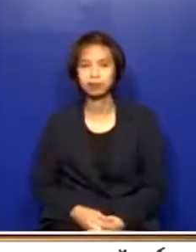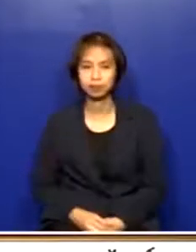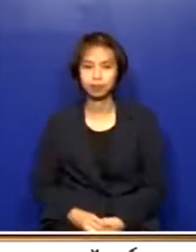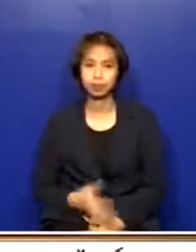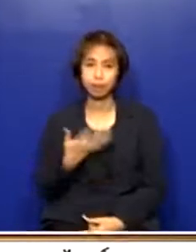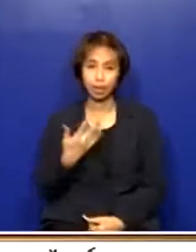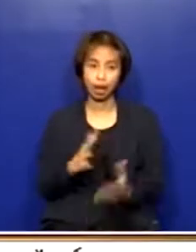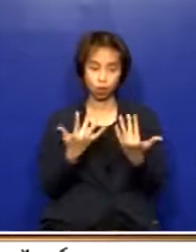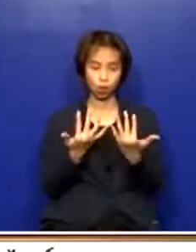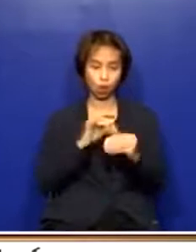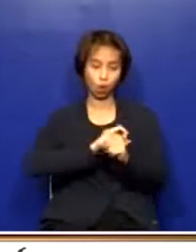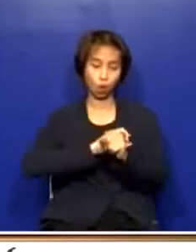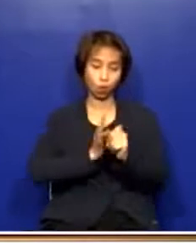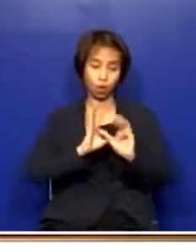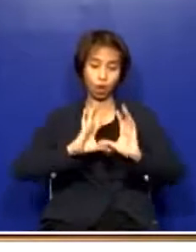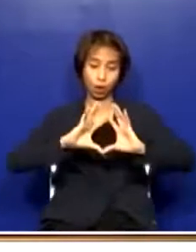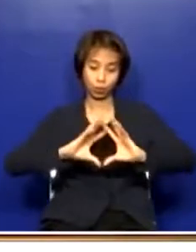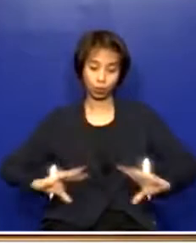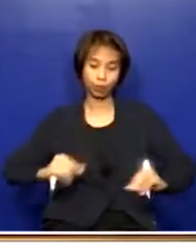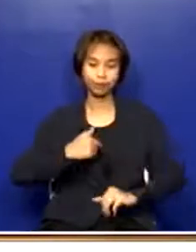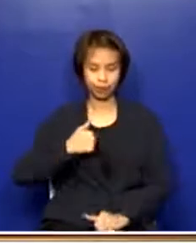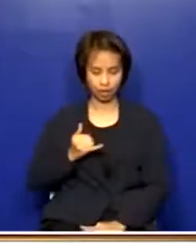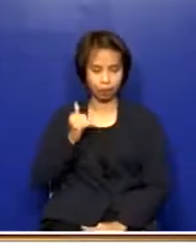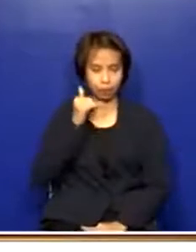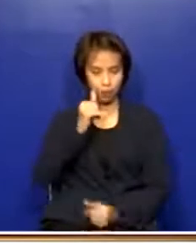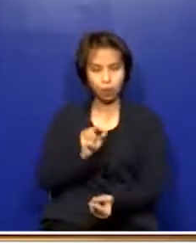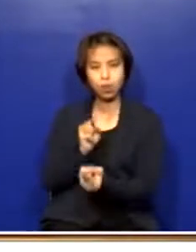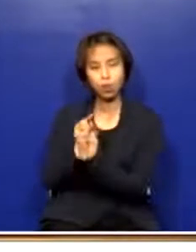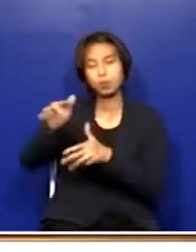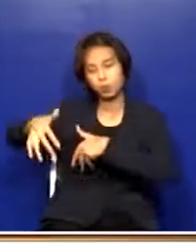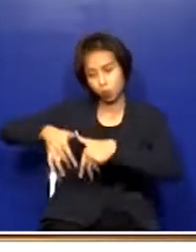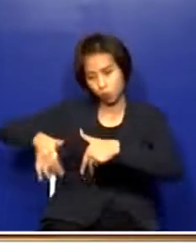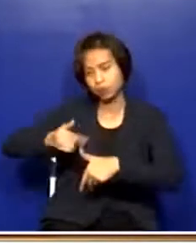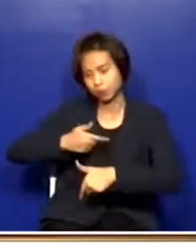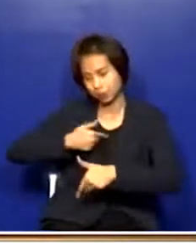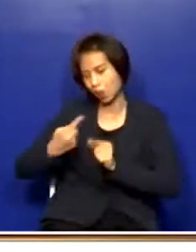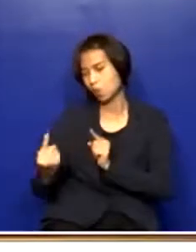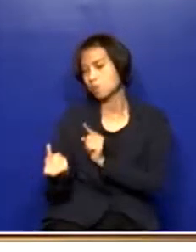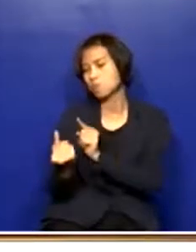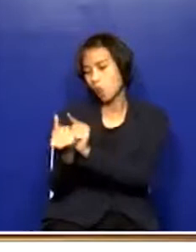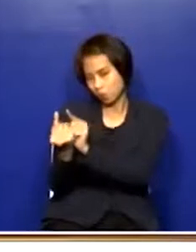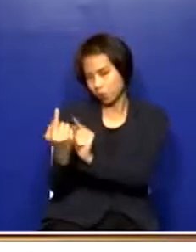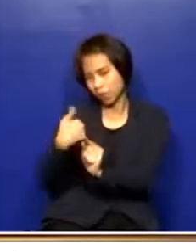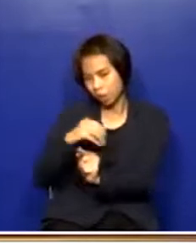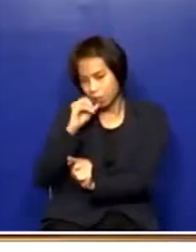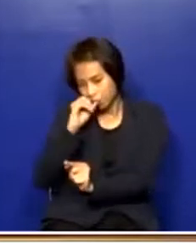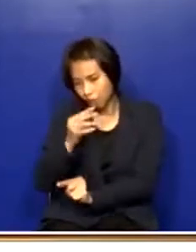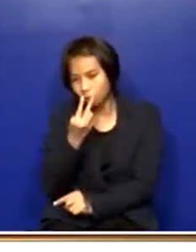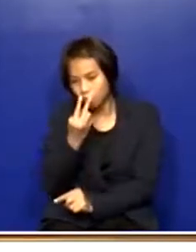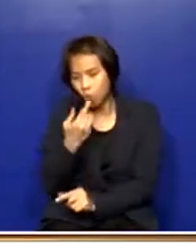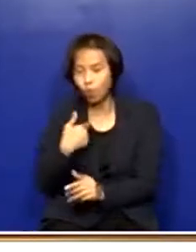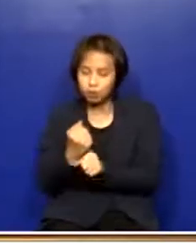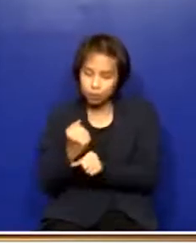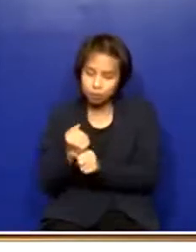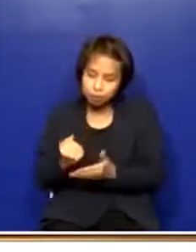หลัจากที่aczegoต้องนby ควพยาน้ปิชาชนทต adorableไปยินเวจมรงว่าทำ